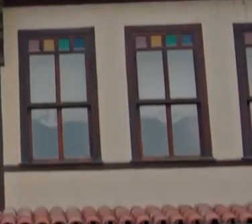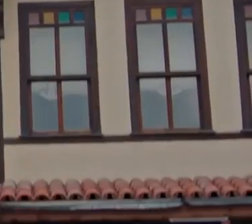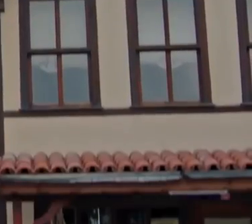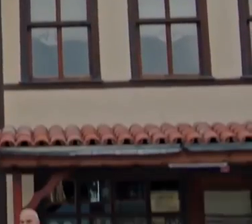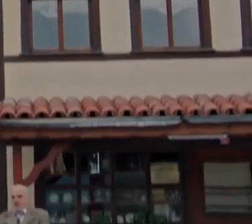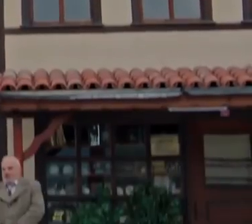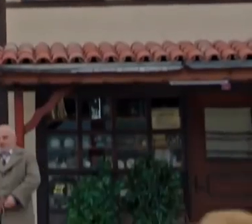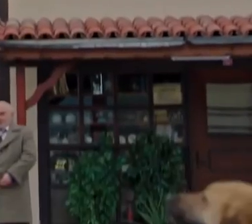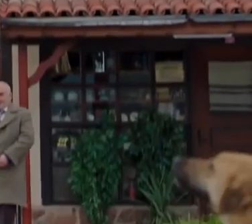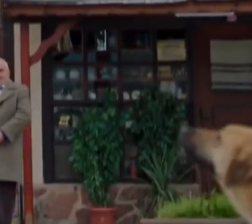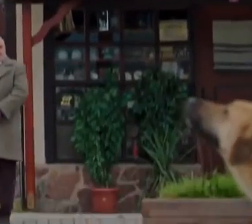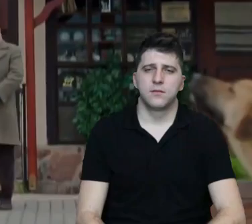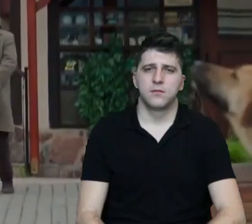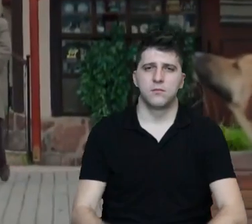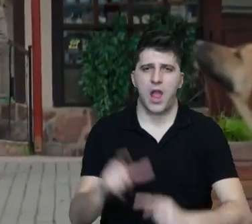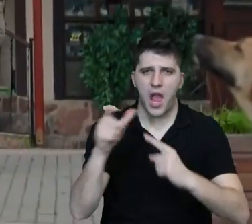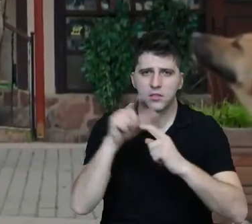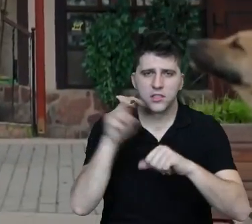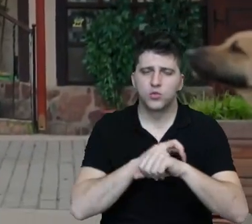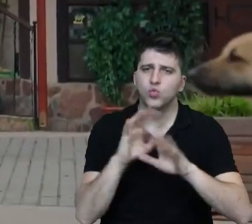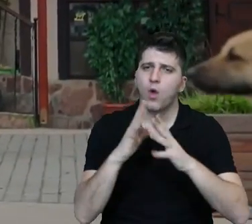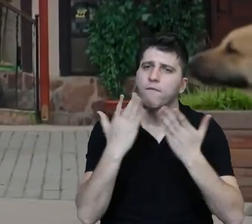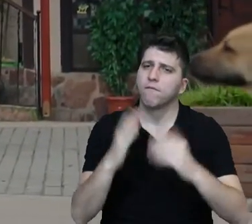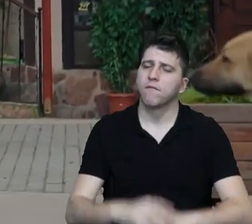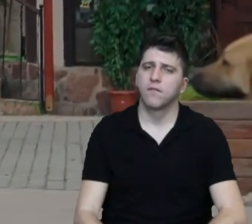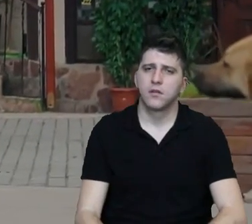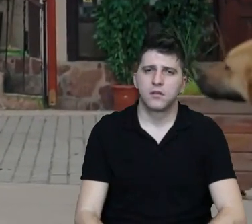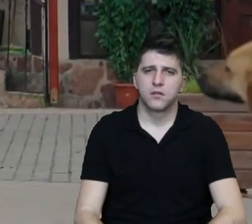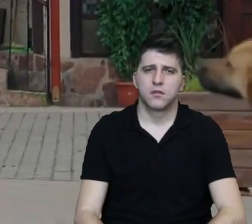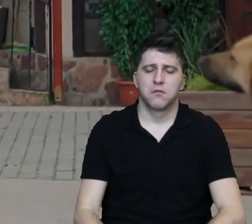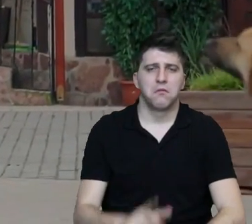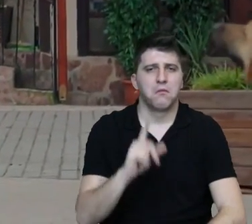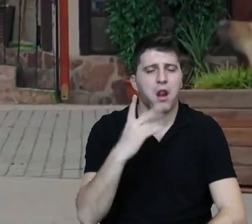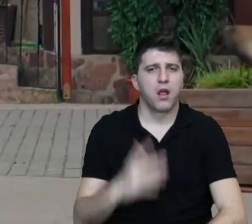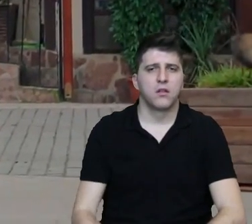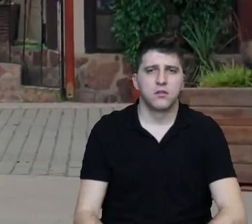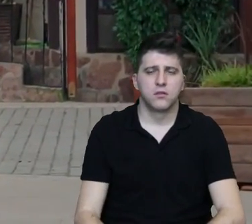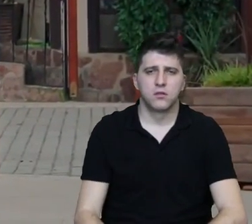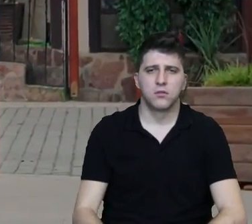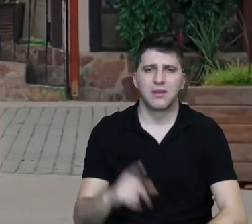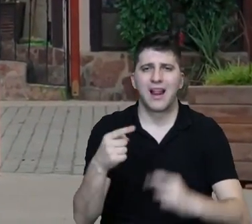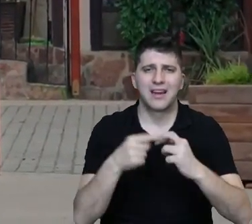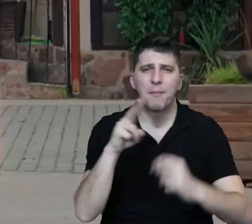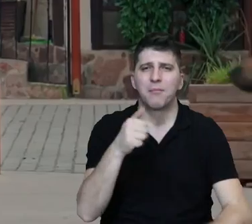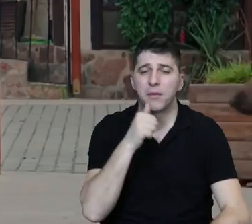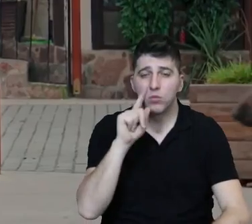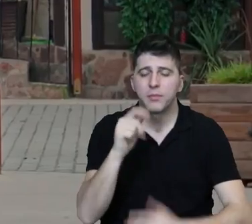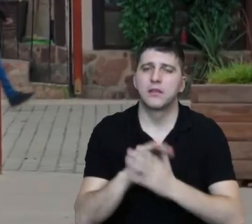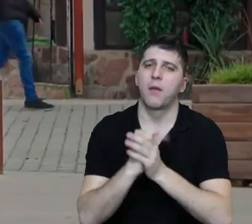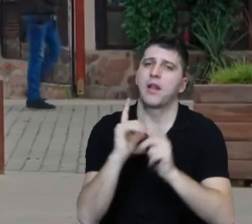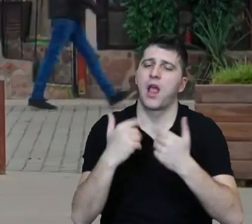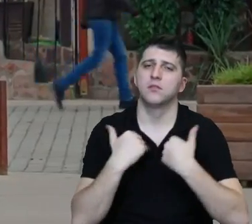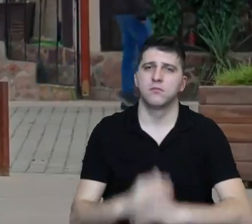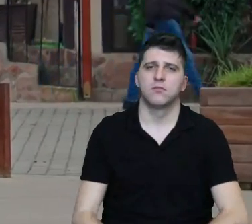çıkmış. Bu Ejder de sinirlenince bir garip oluyor ha. Vallahi bunun rahmetli babasını bulup tebrik etmek